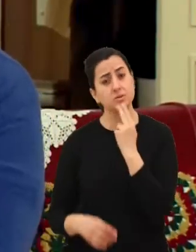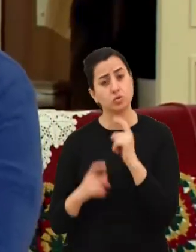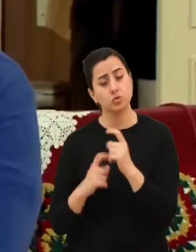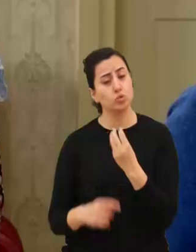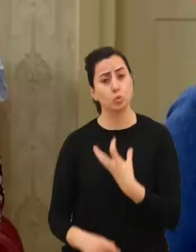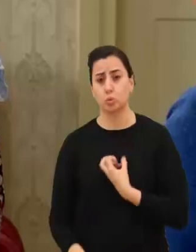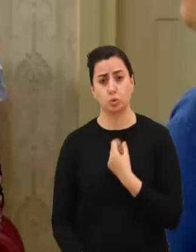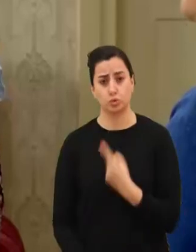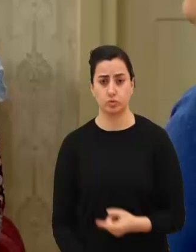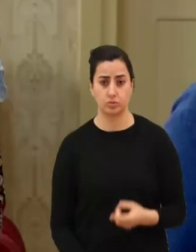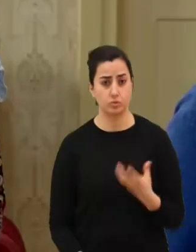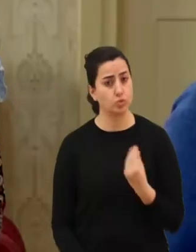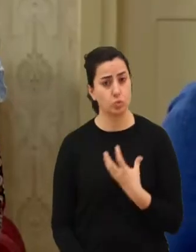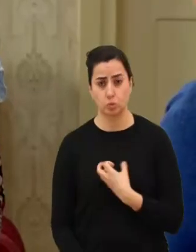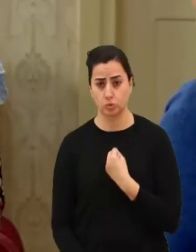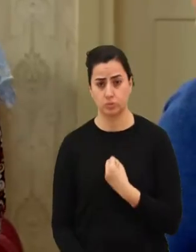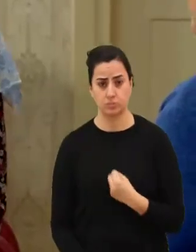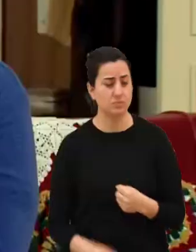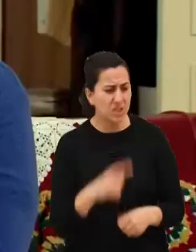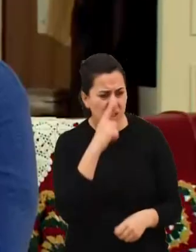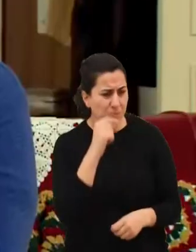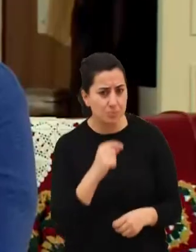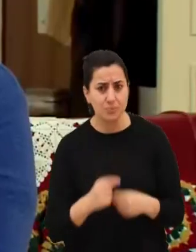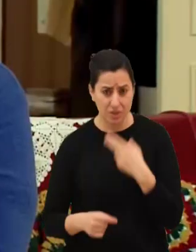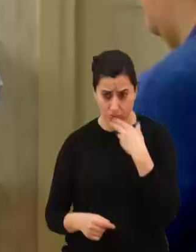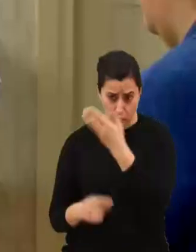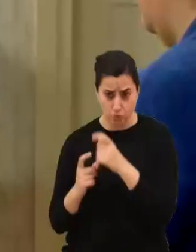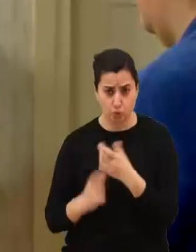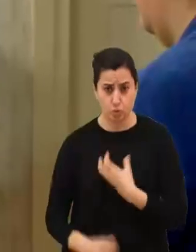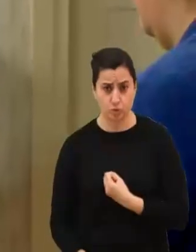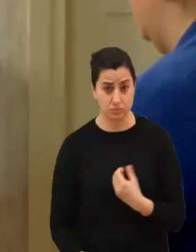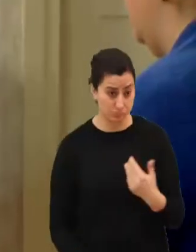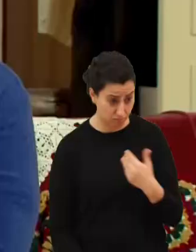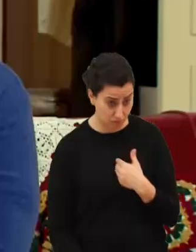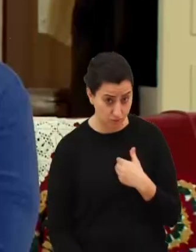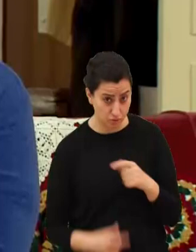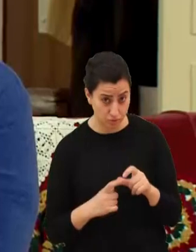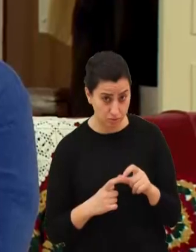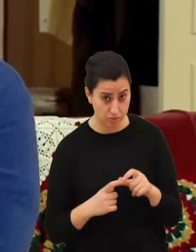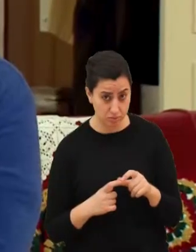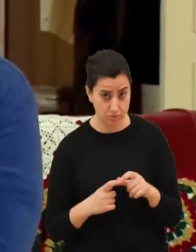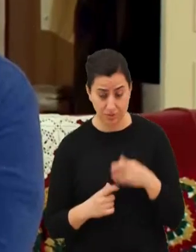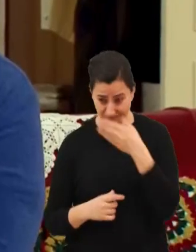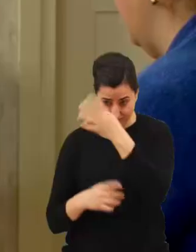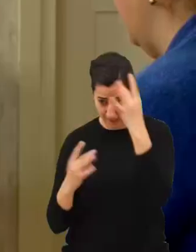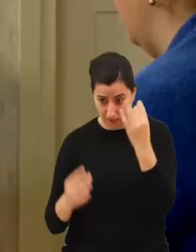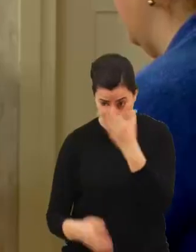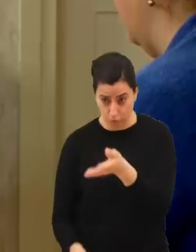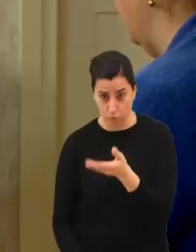çok üzülmüştür. Hem de çok. Kim? Şükriye. Benim Şükriye. Evet, senin gelin